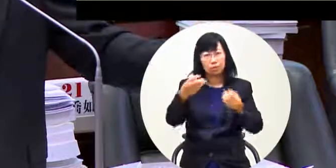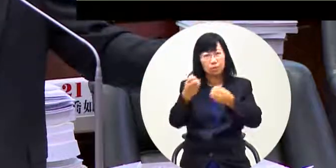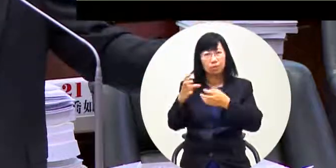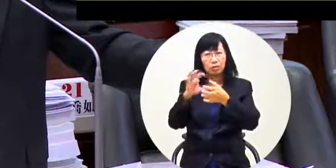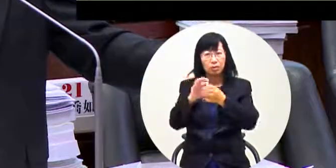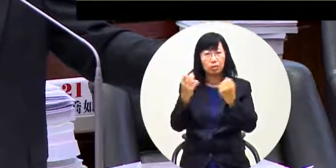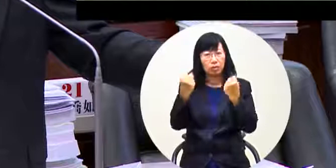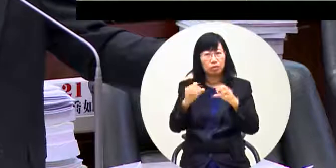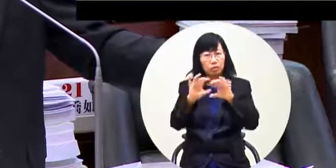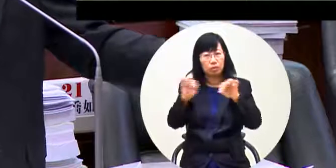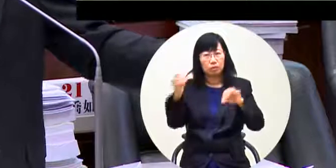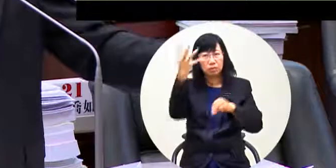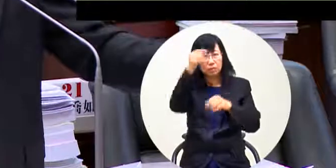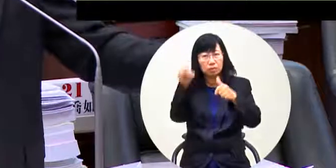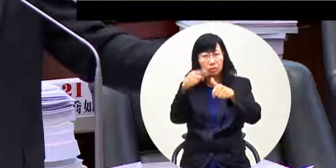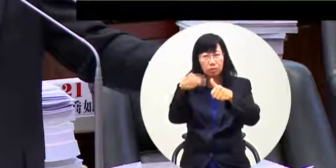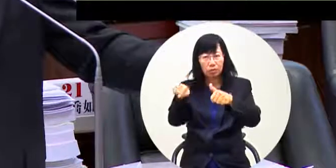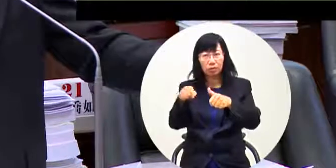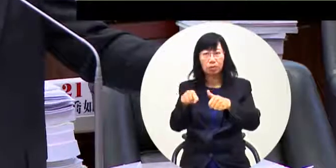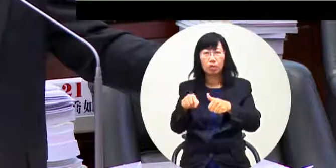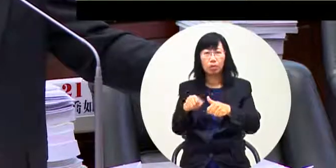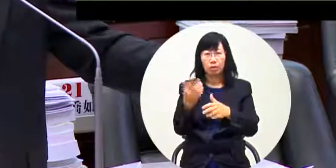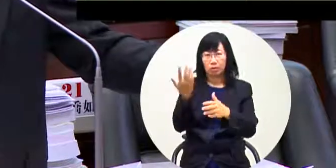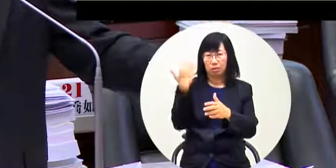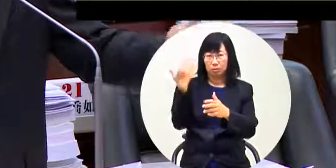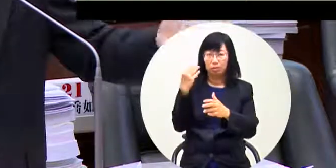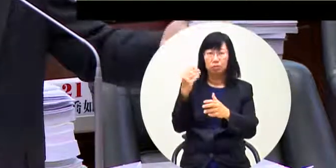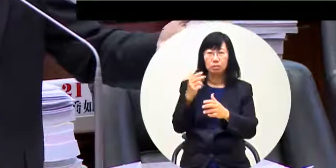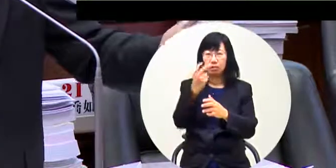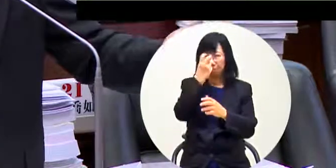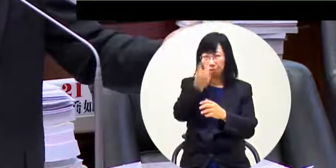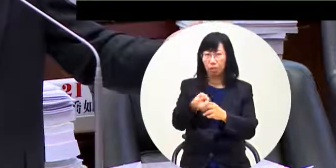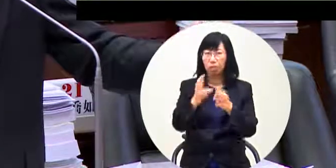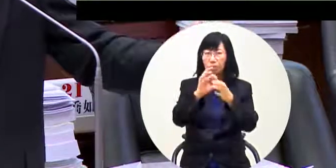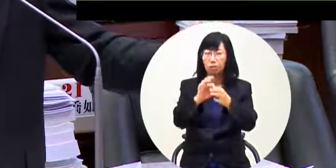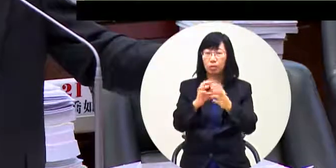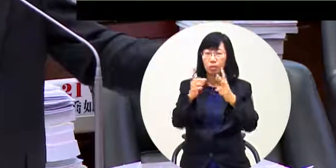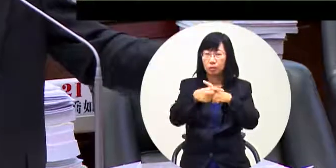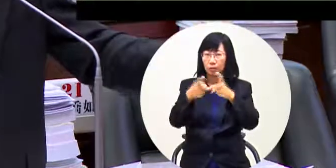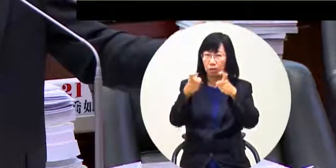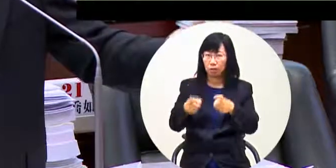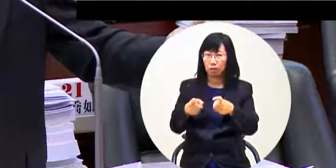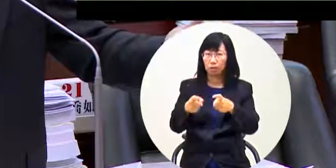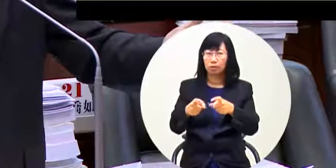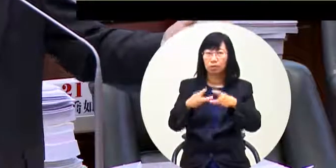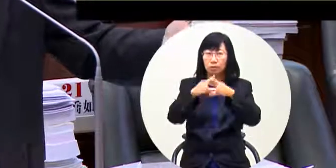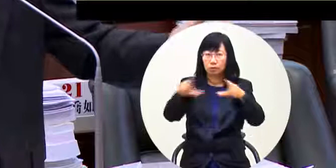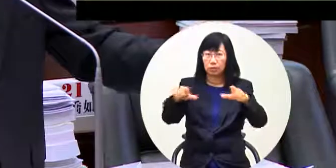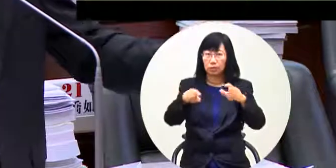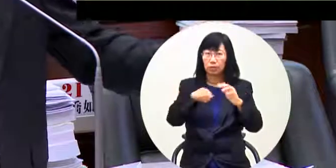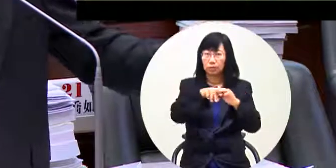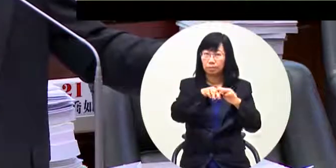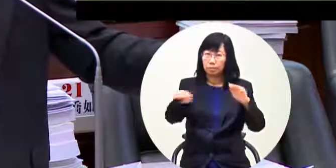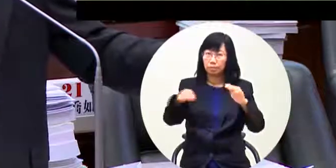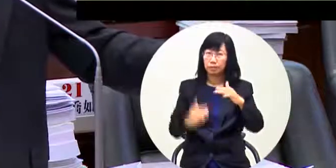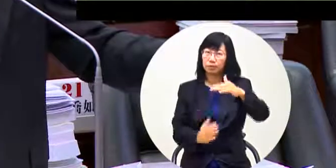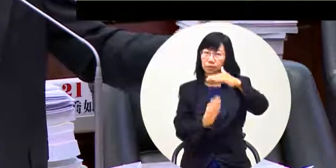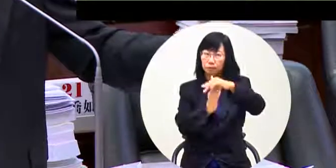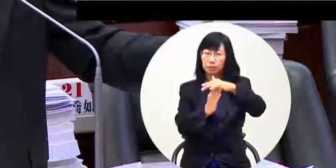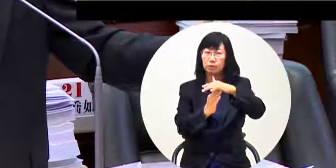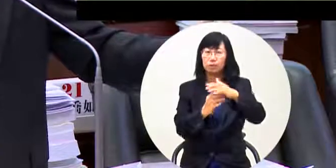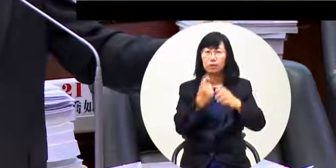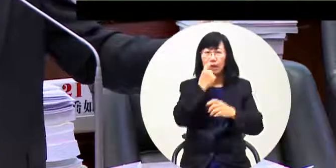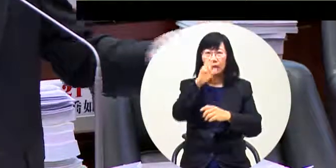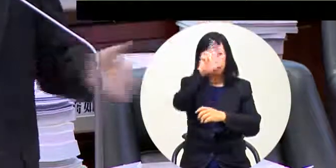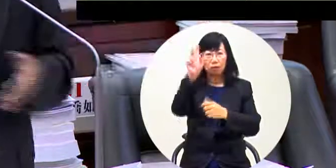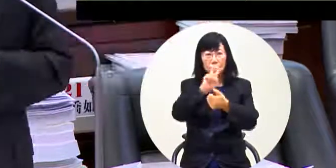观小港的大平顶的一个日照中心的成立，但是我们发觉它